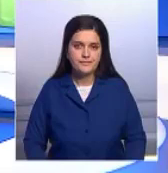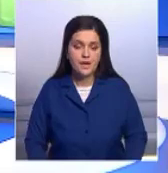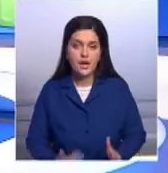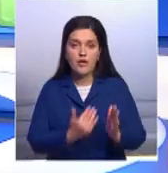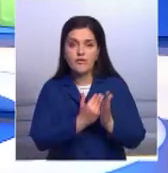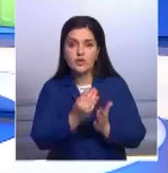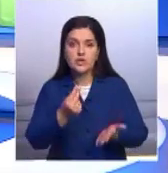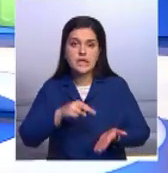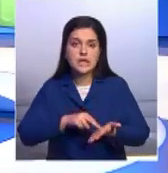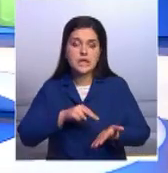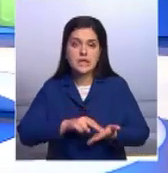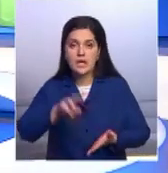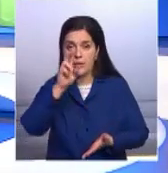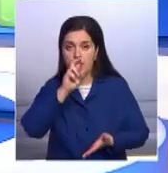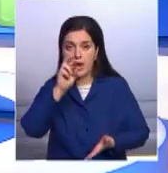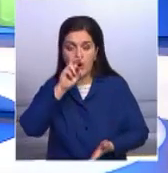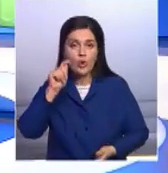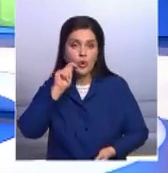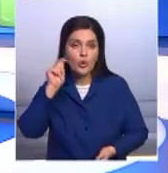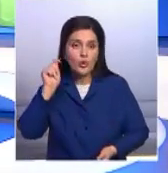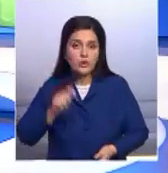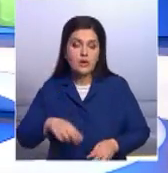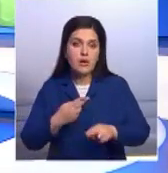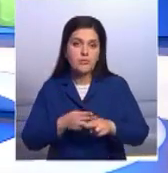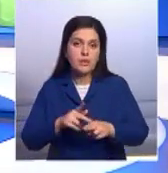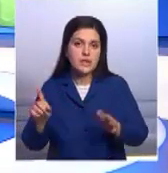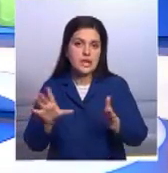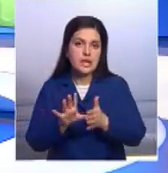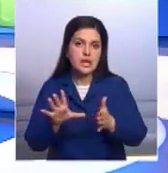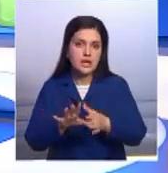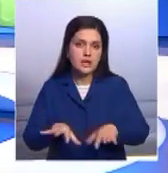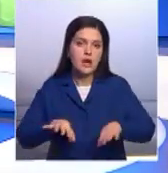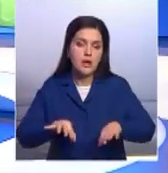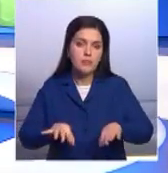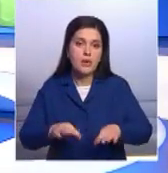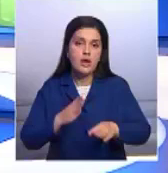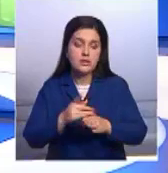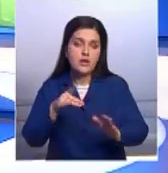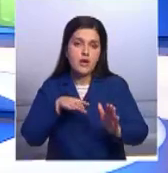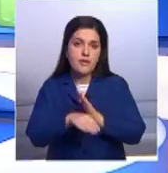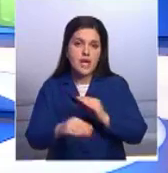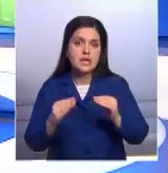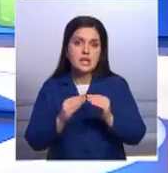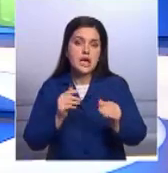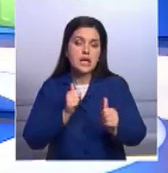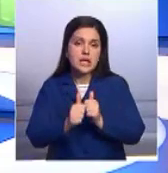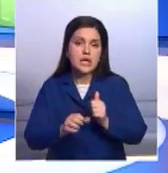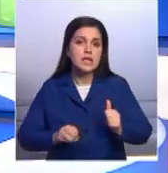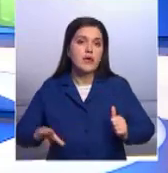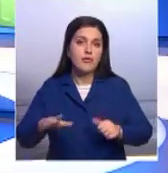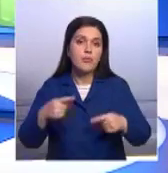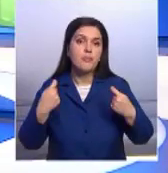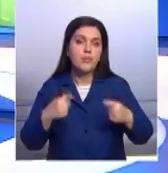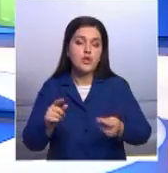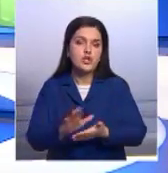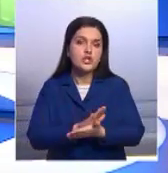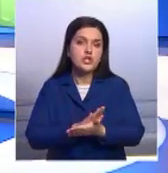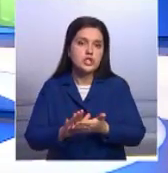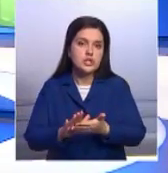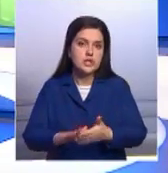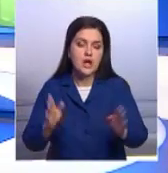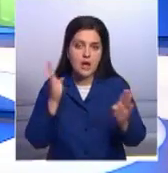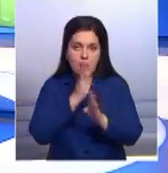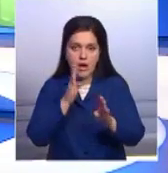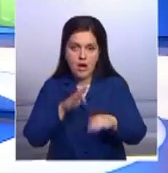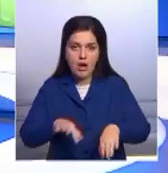Высокие цены на бензин заставляют украинцев пересаживаться на электромобили. Страна вошла в десятку лидеров Европы по продажам